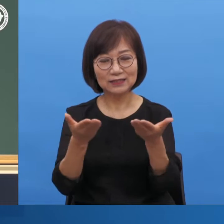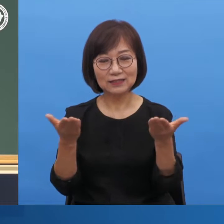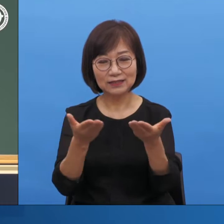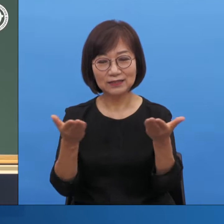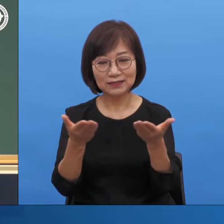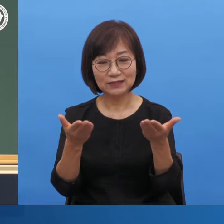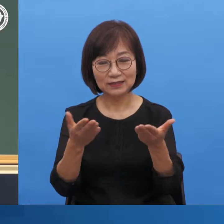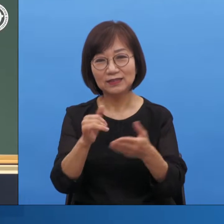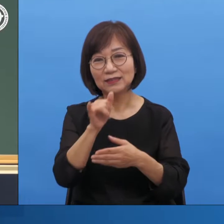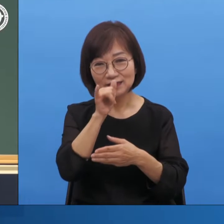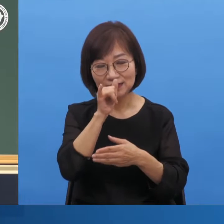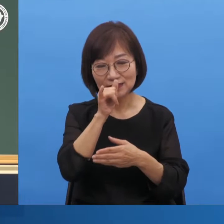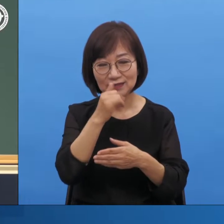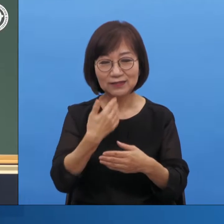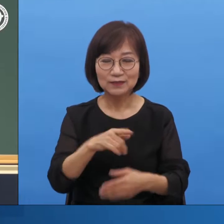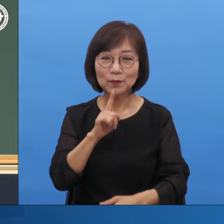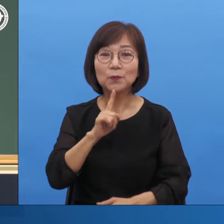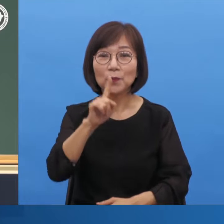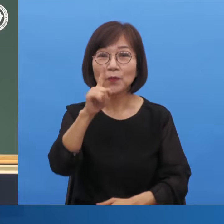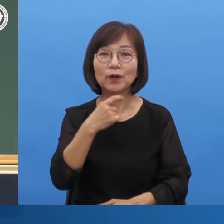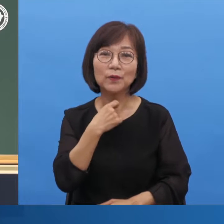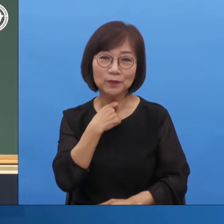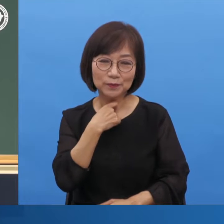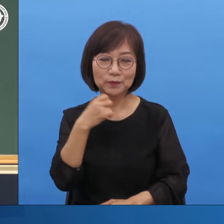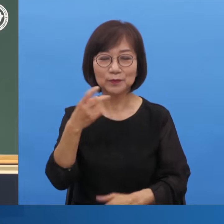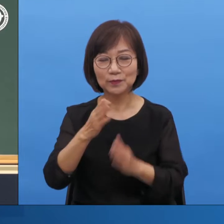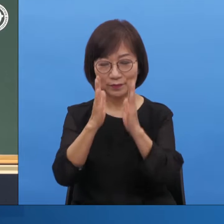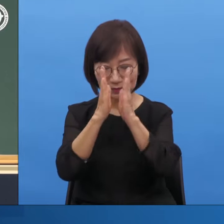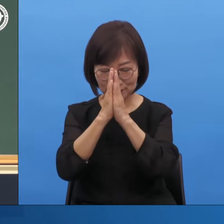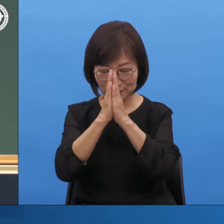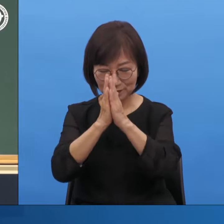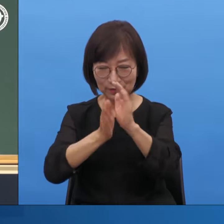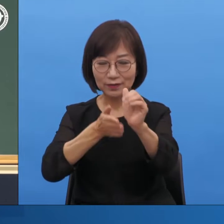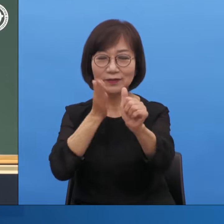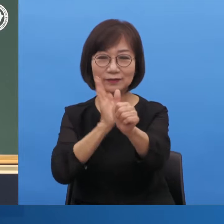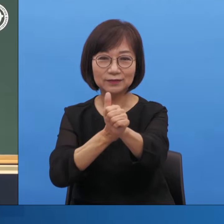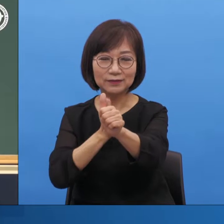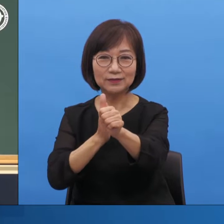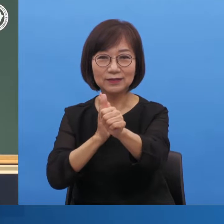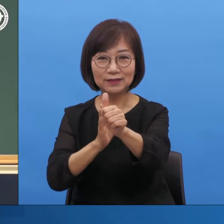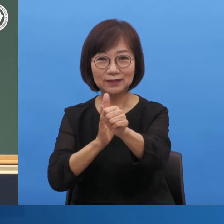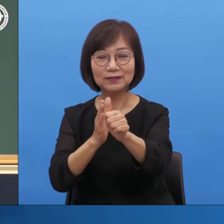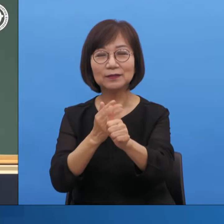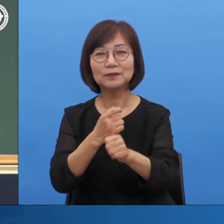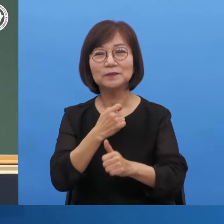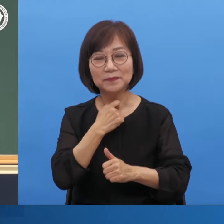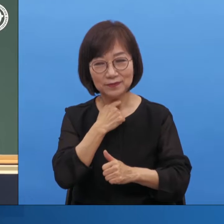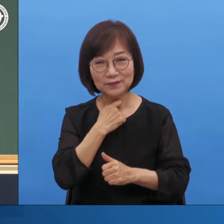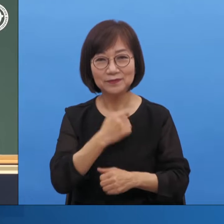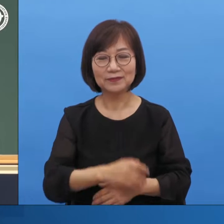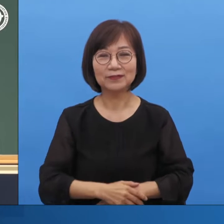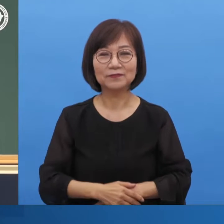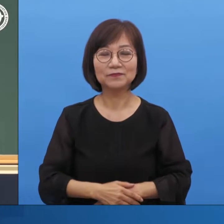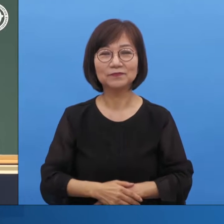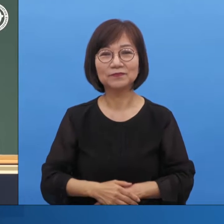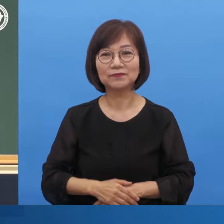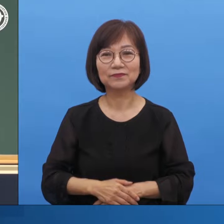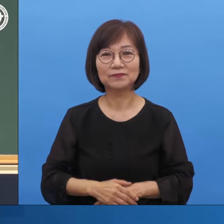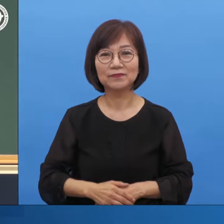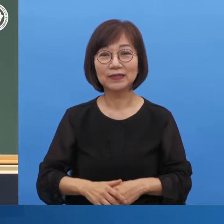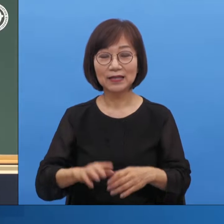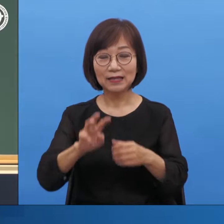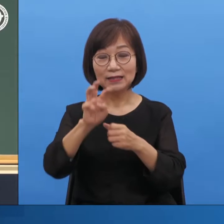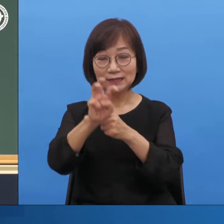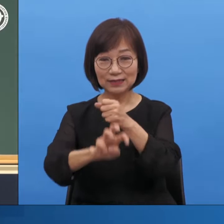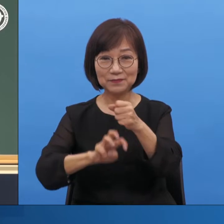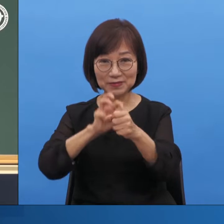보고도 드리고 또 기존의 기도 요청을 하려고 나왔습니다. 우리는 걸어온 30년